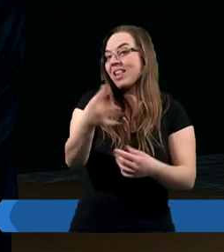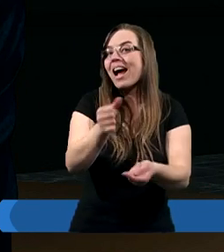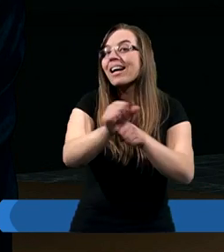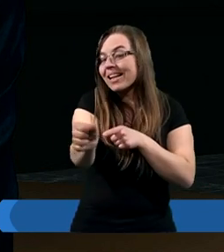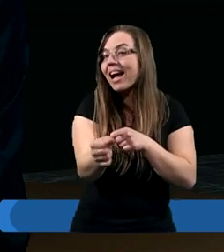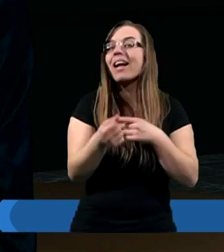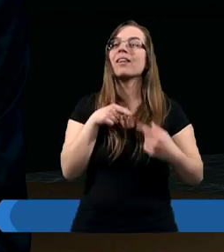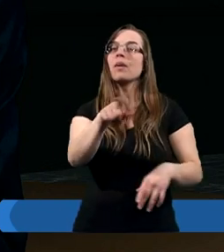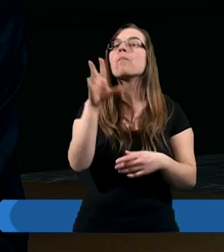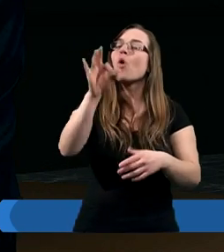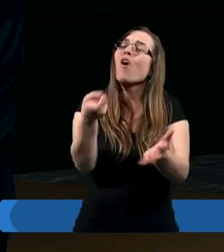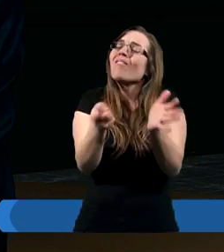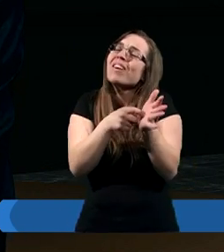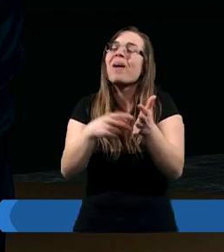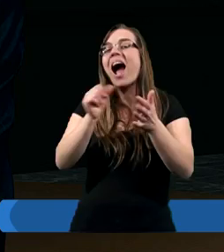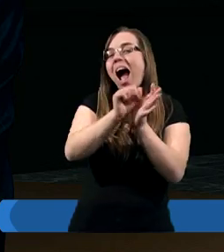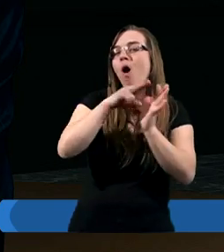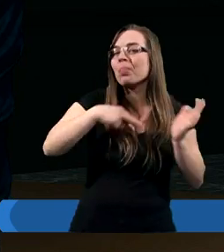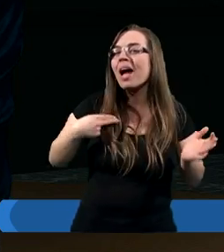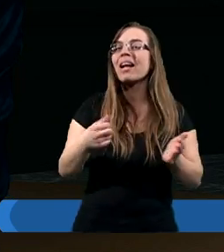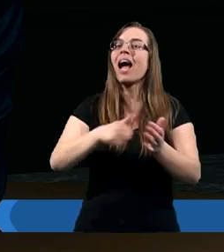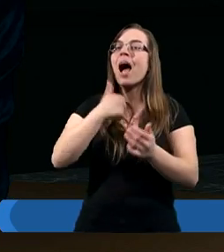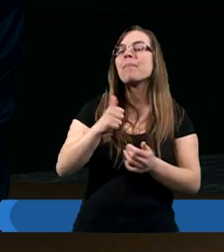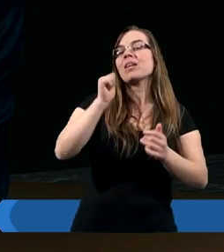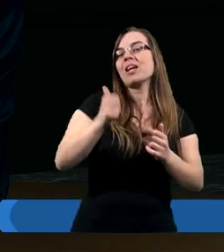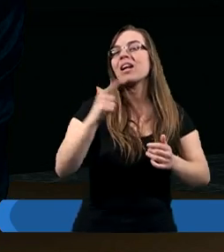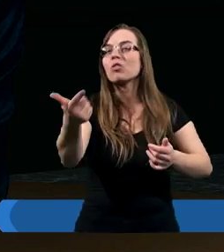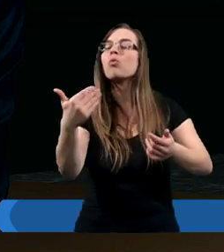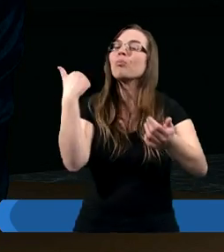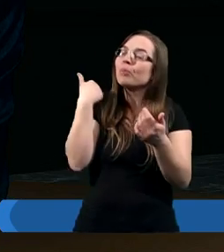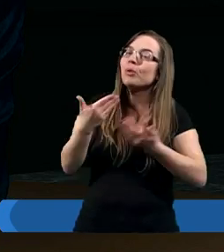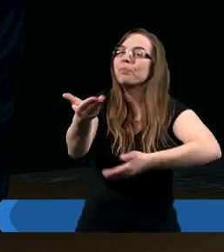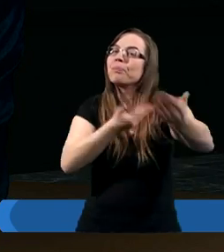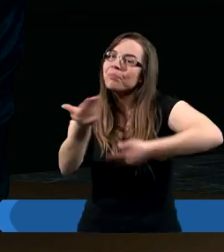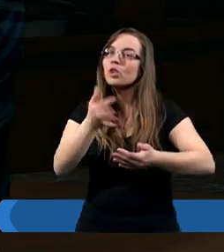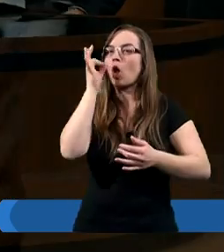jest, więc on też tego wymaga, aby jego lud w taki sposób się zachowywał.